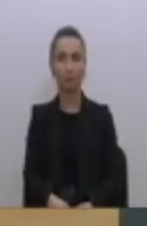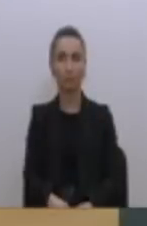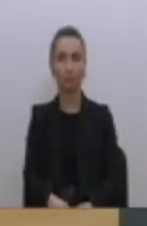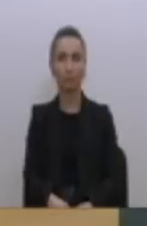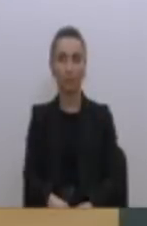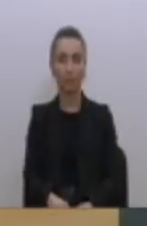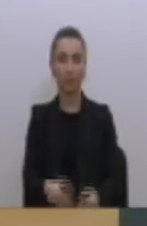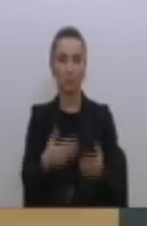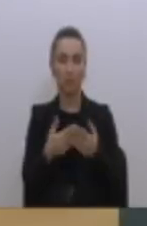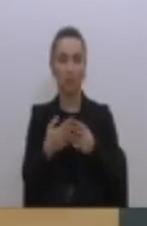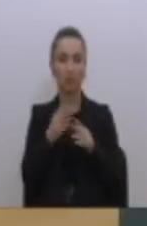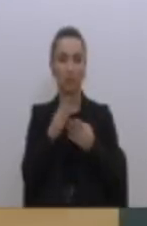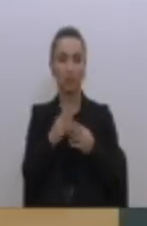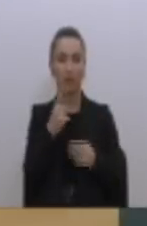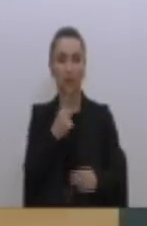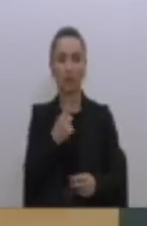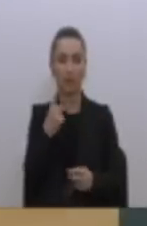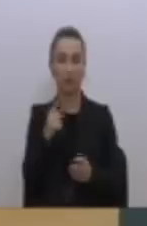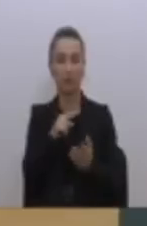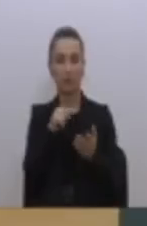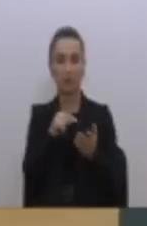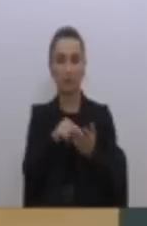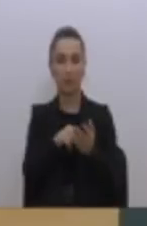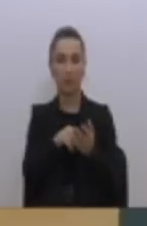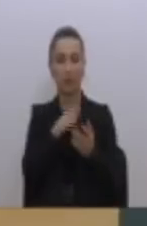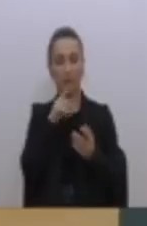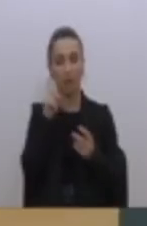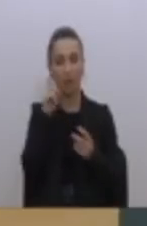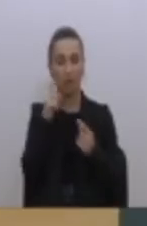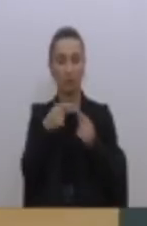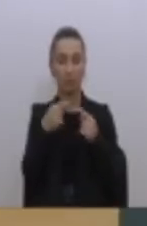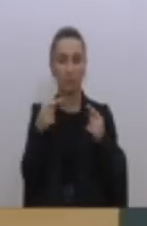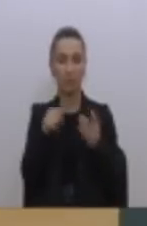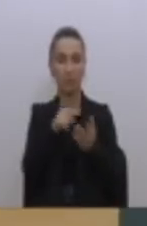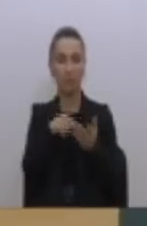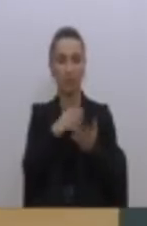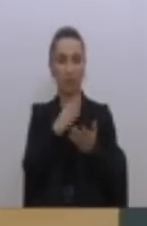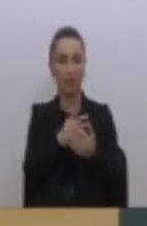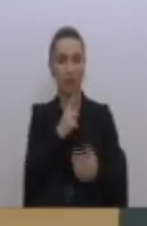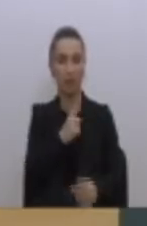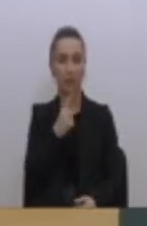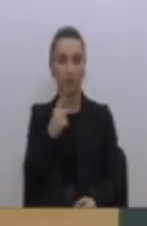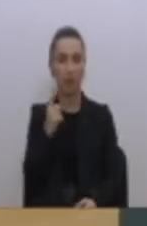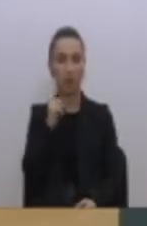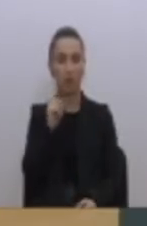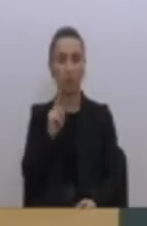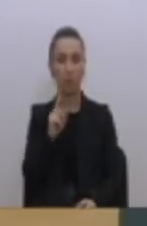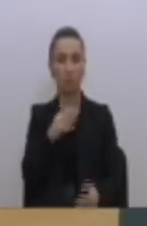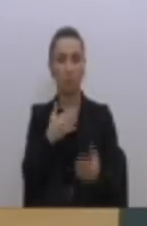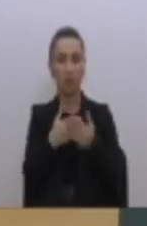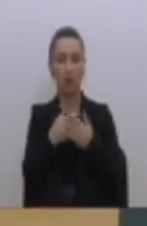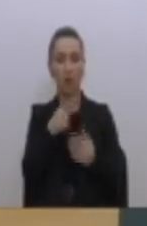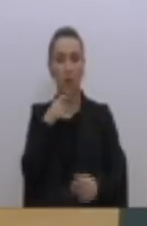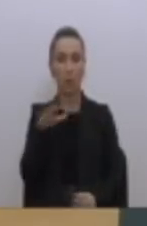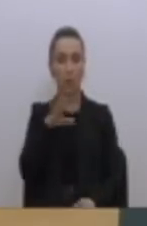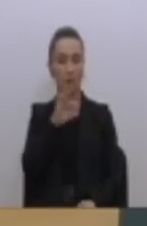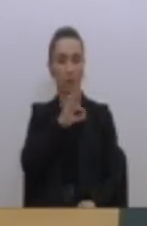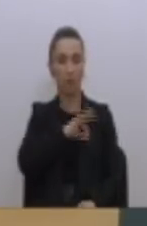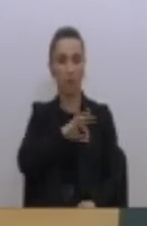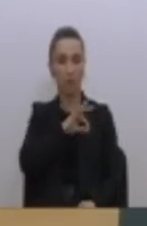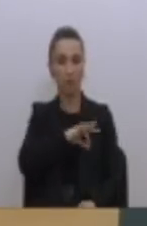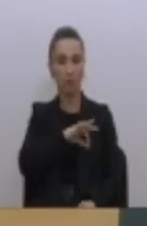არა მაგალითად ეს არის ერთ-ერთი საკითხი, ეს გენდერი და ასე შემდეგ საკითხი არის ერთ-ერთი, რომელსაც მაგალითად რუსეთი იყენებს